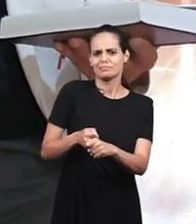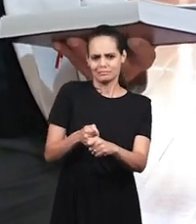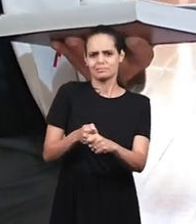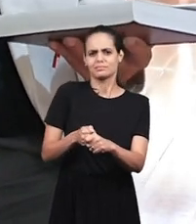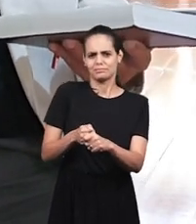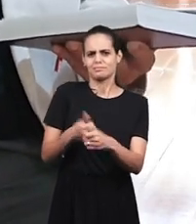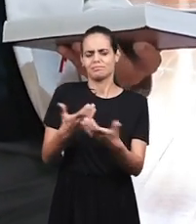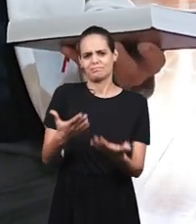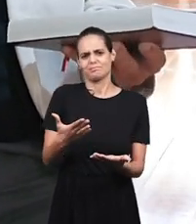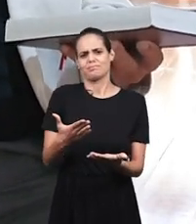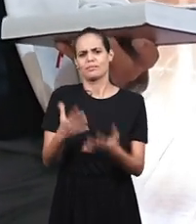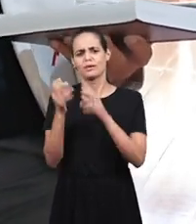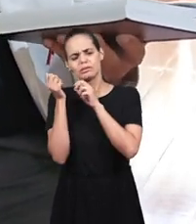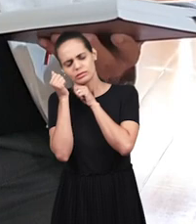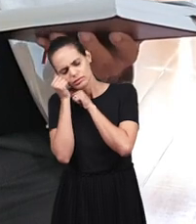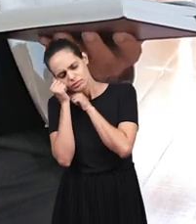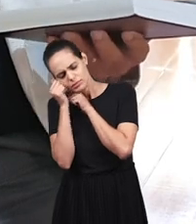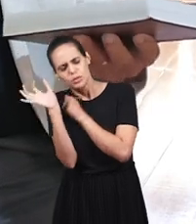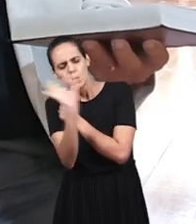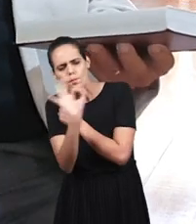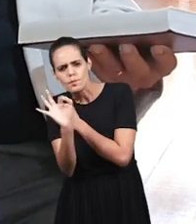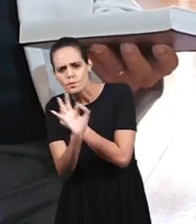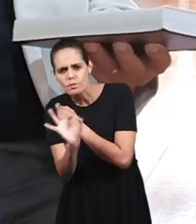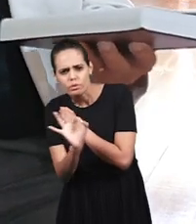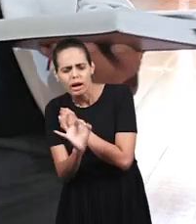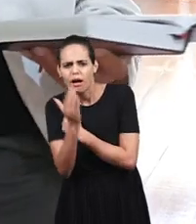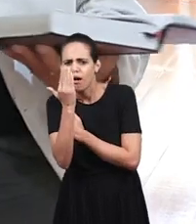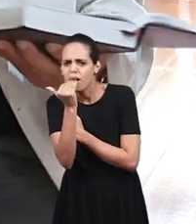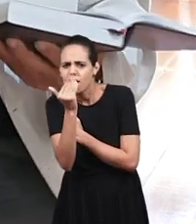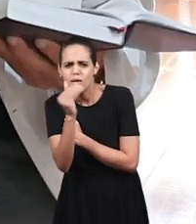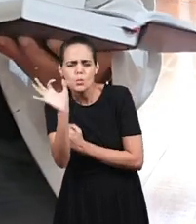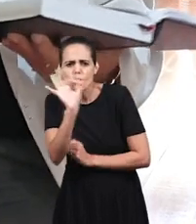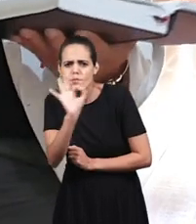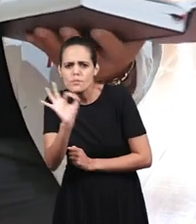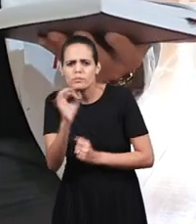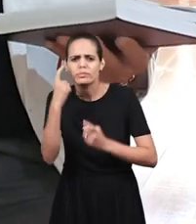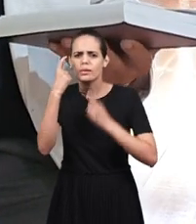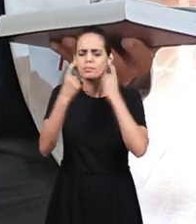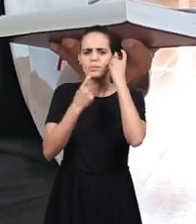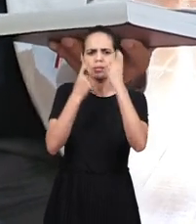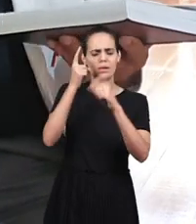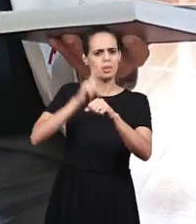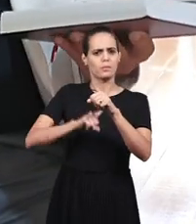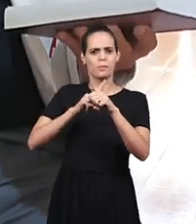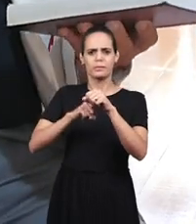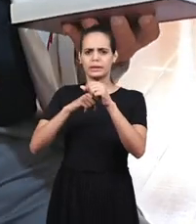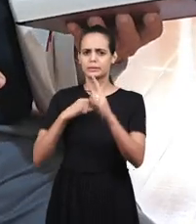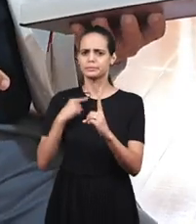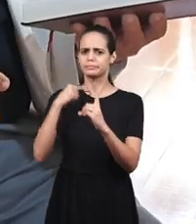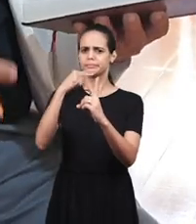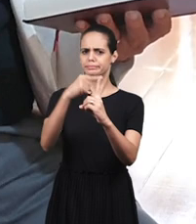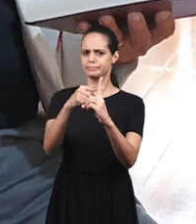ходил с одного угла в другой, проповедуя, не кушая, не отдыхая,